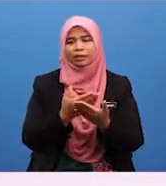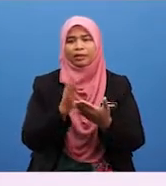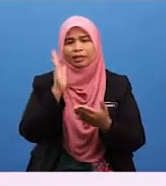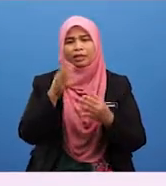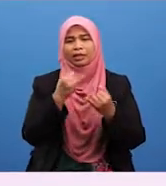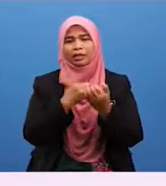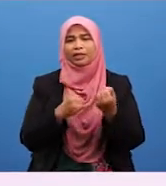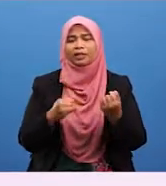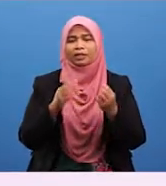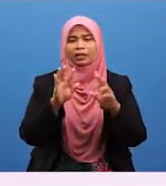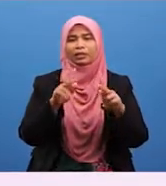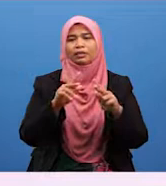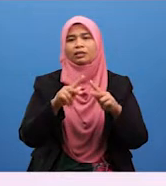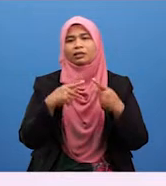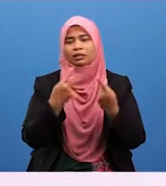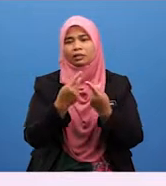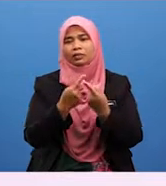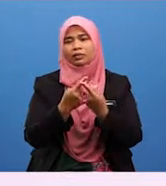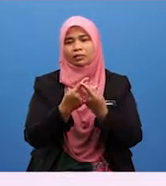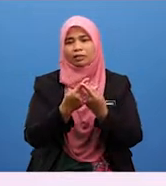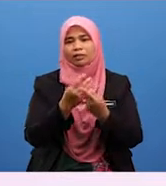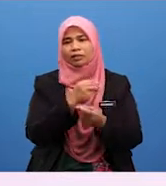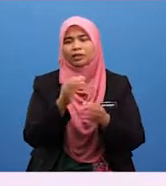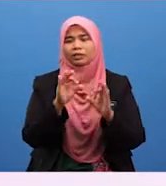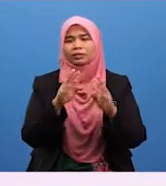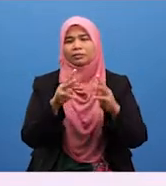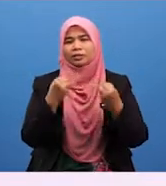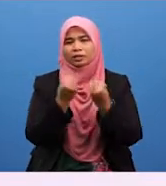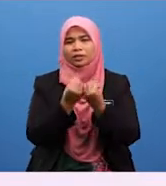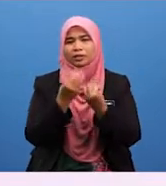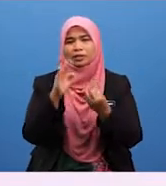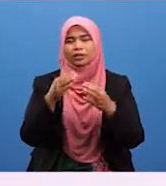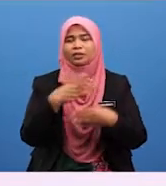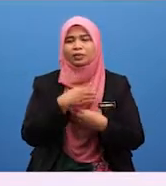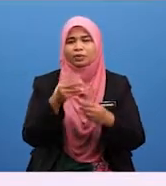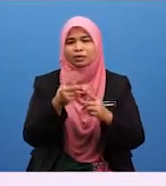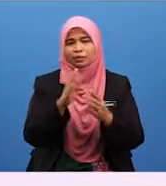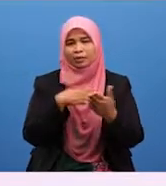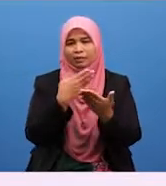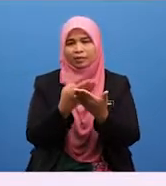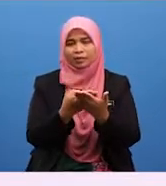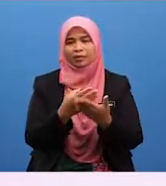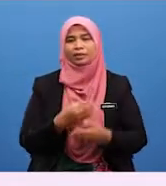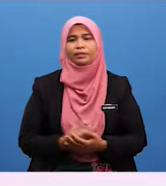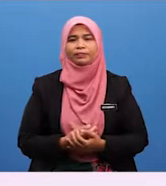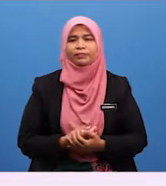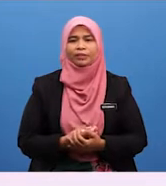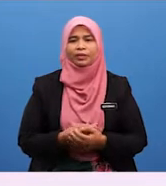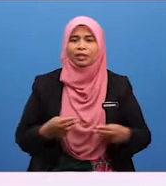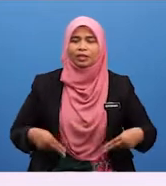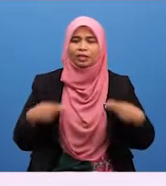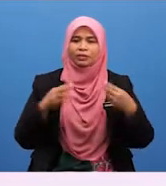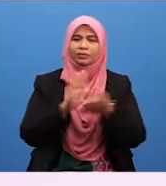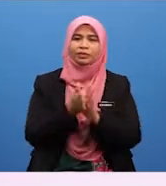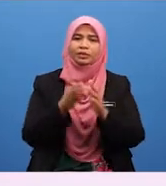dan masyarakat yang suka kepada kebaikan dan menghindari kemungkaran. Hidup jadi aman dan